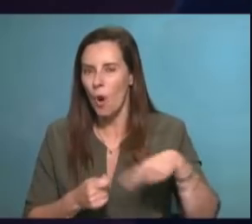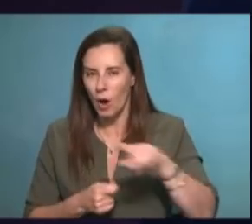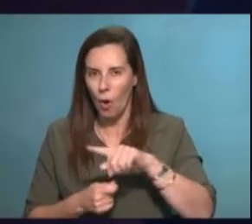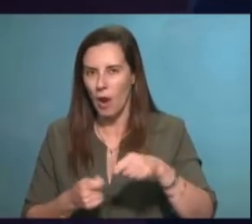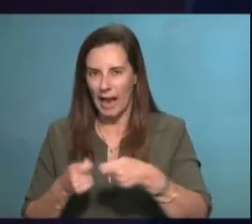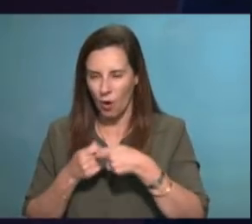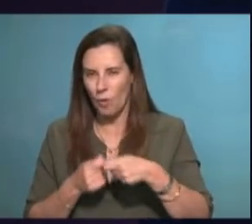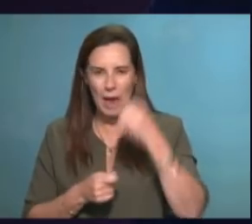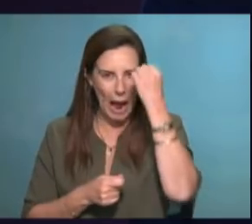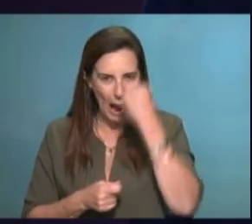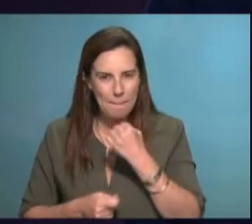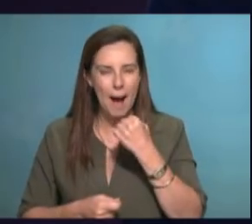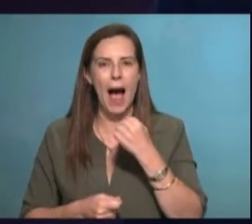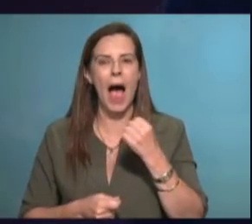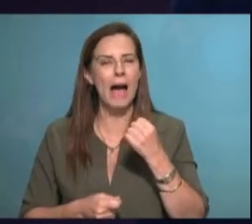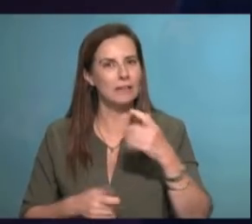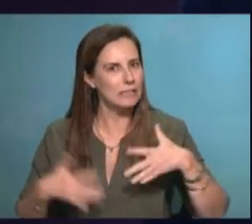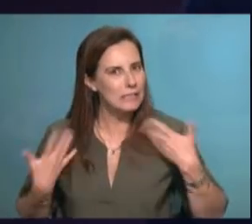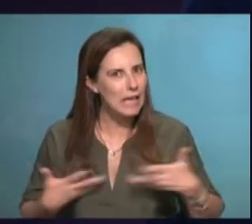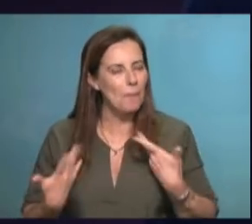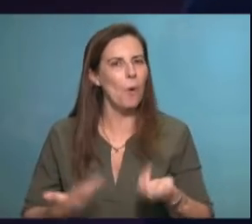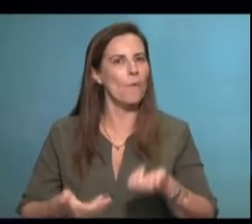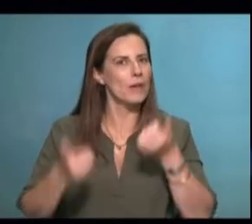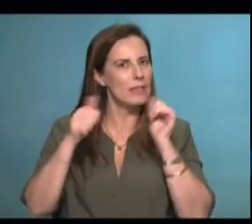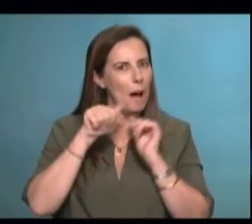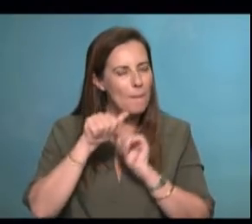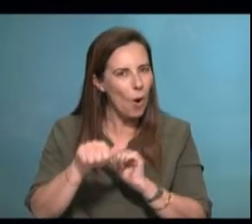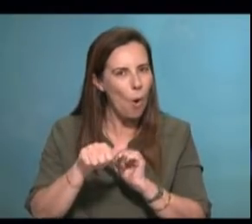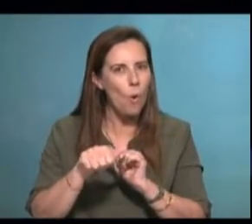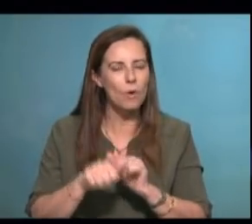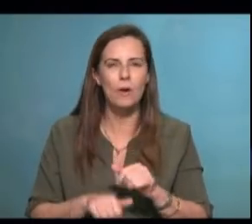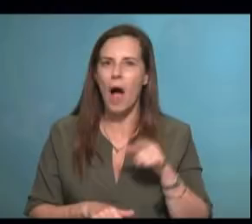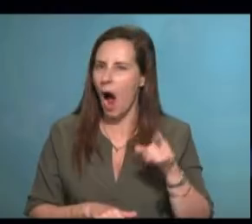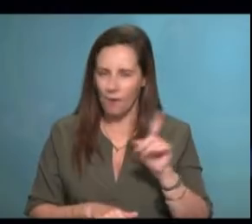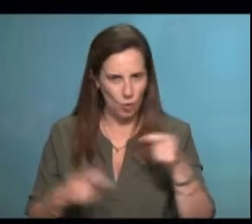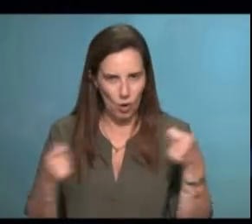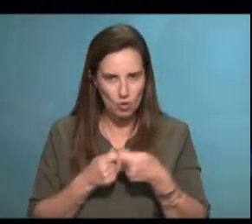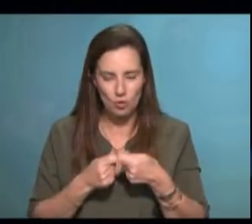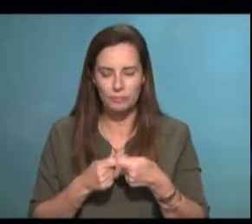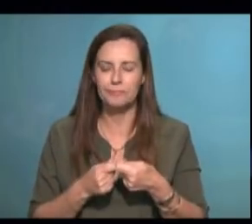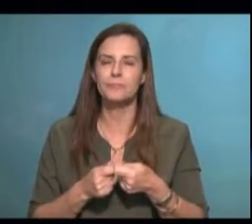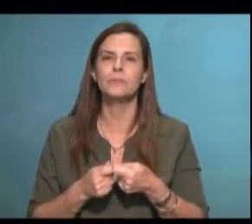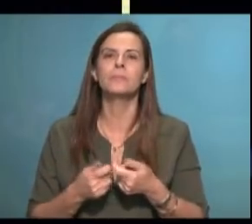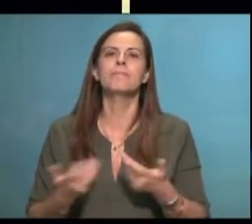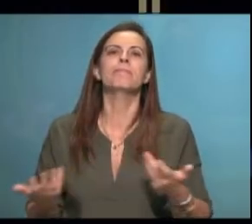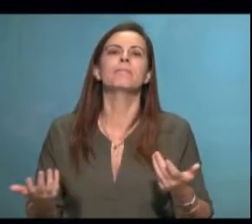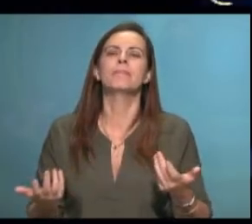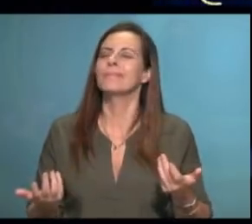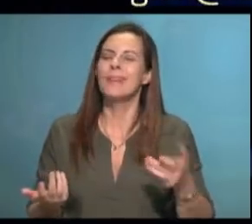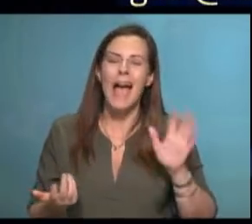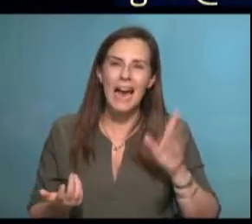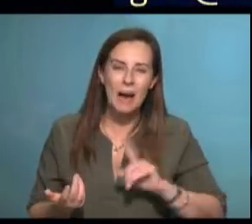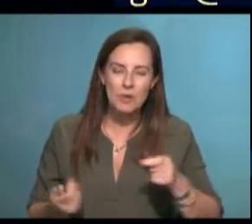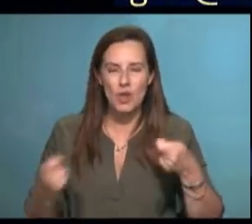כמובן הביעו שמחה ותמיכה, אבל... הוא לא משוייך לאף ארגון. תראי, אף פעם לא משוייכים. גם אלה